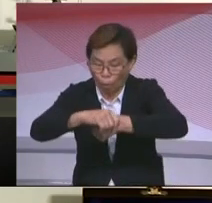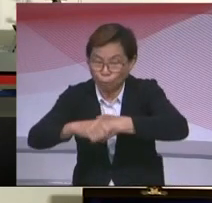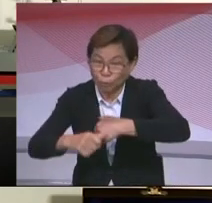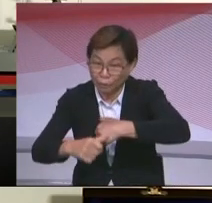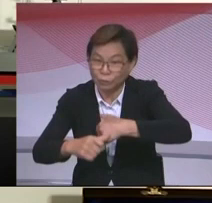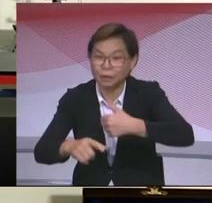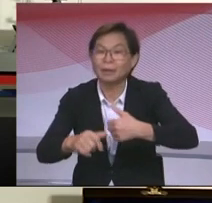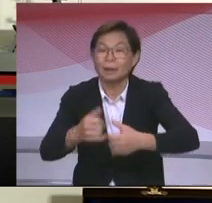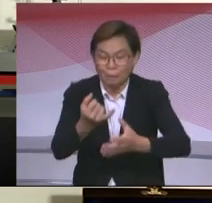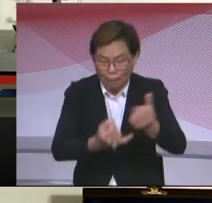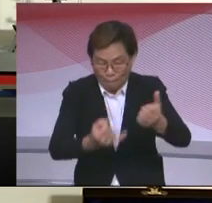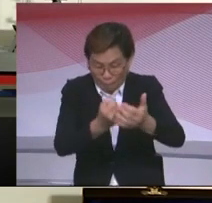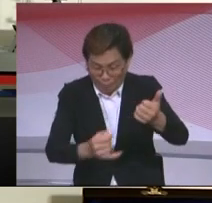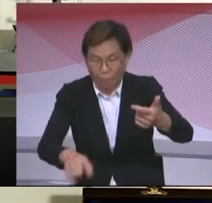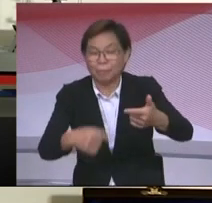dan